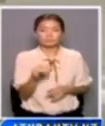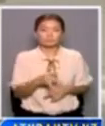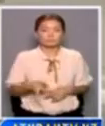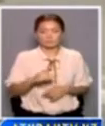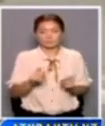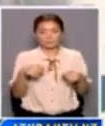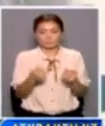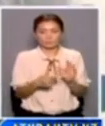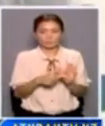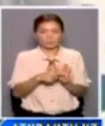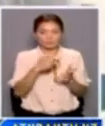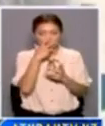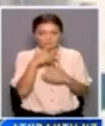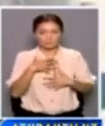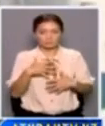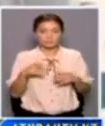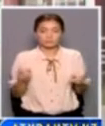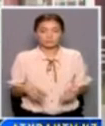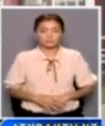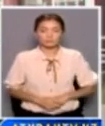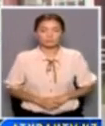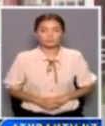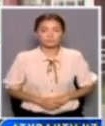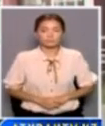было передано 7 кислородных концентраторов.